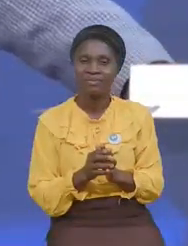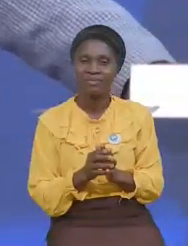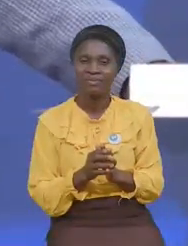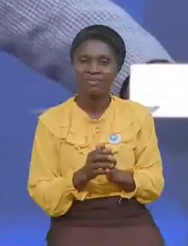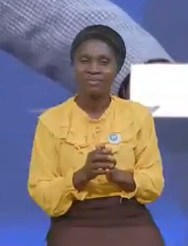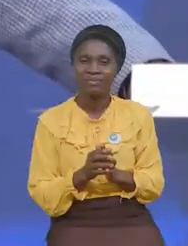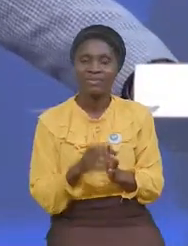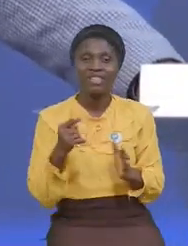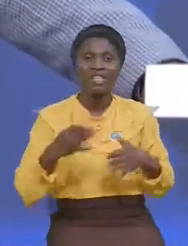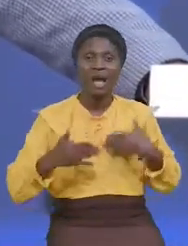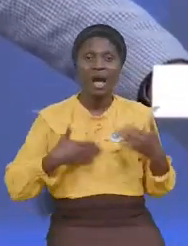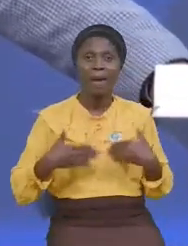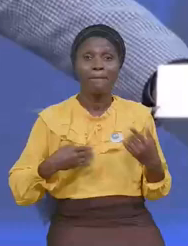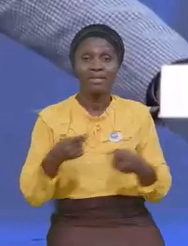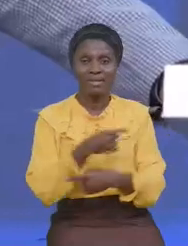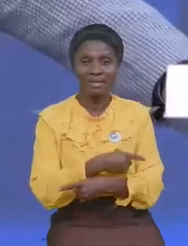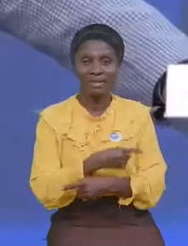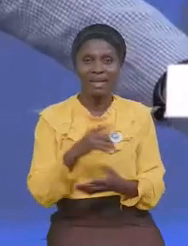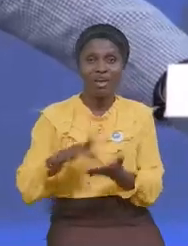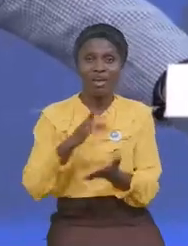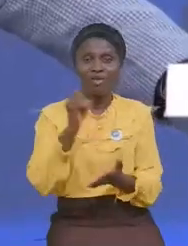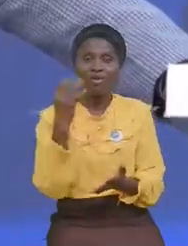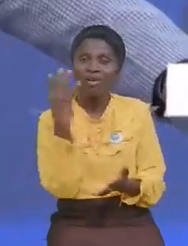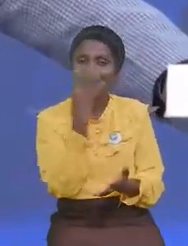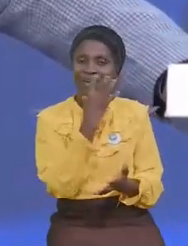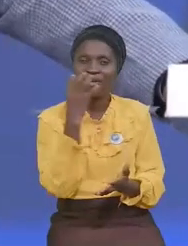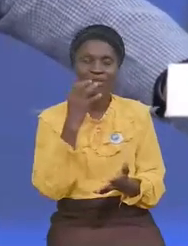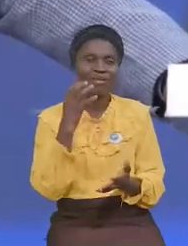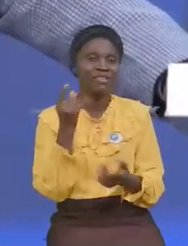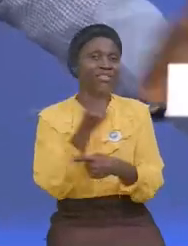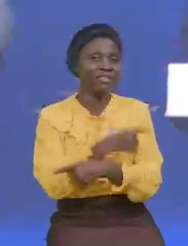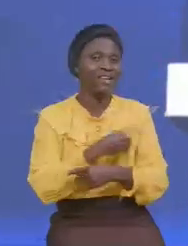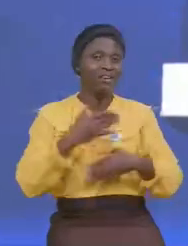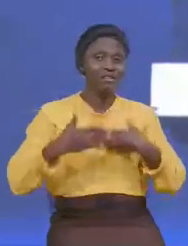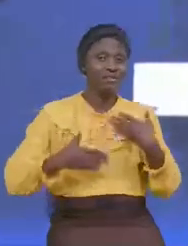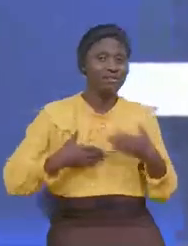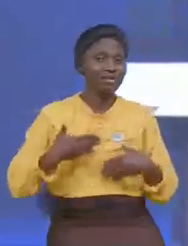Le jour heureux, le jour glorieux, le jour de joie.